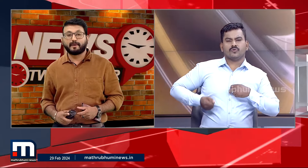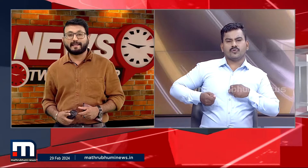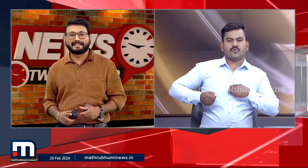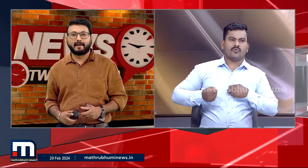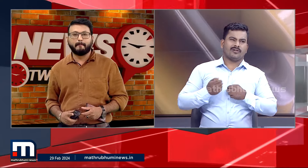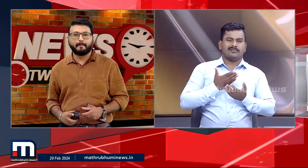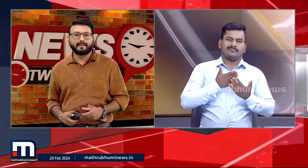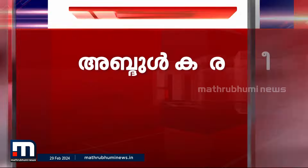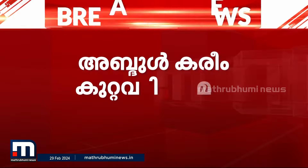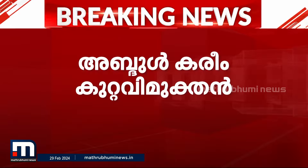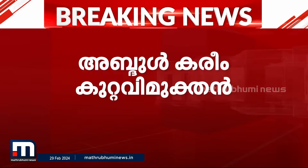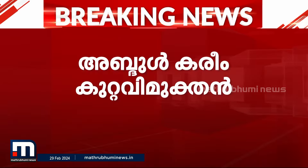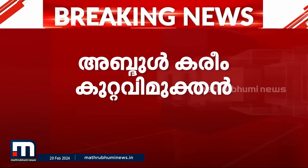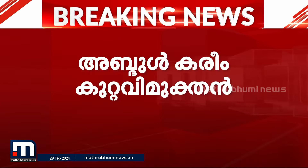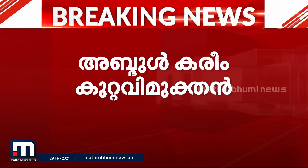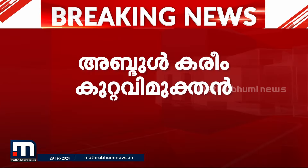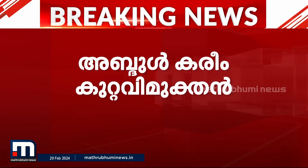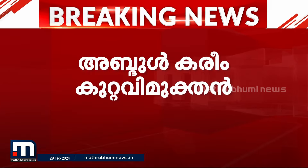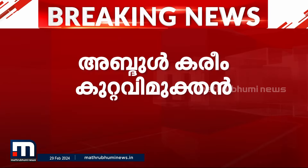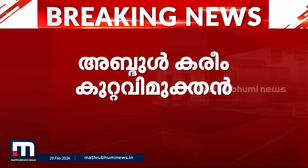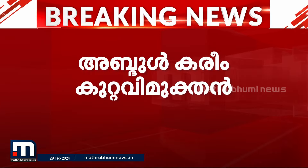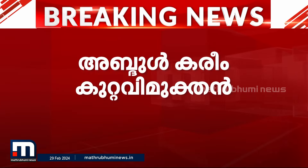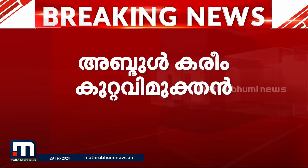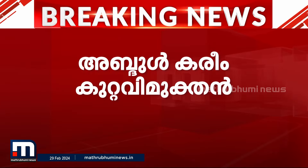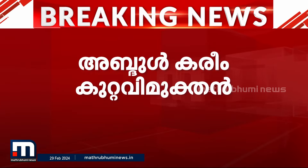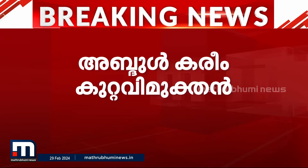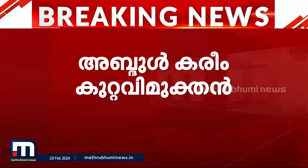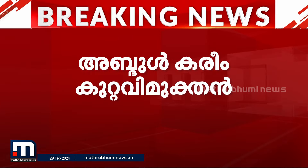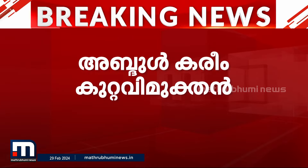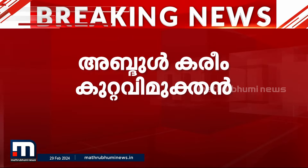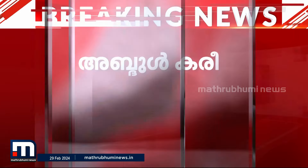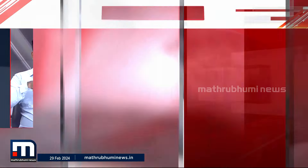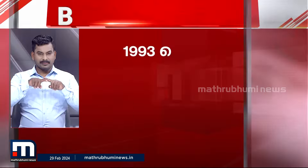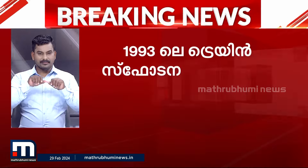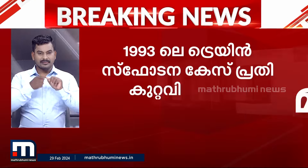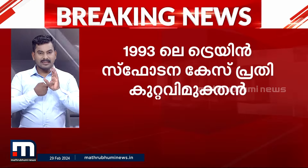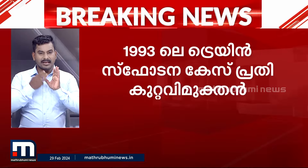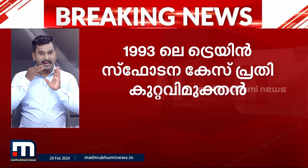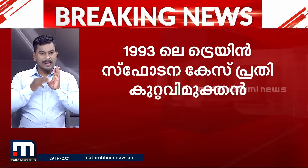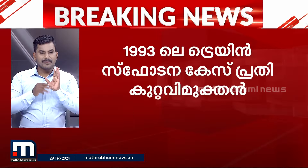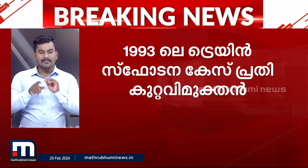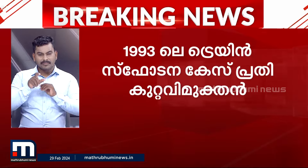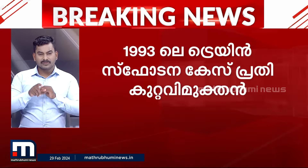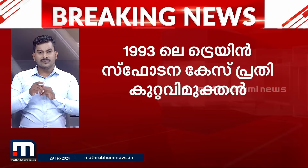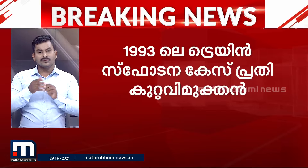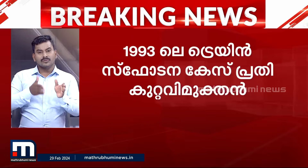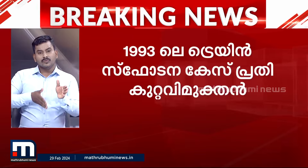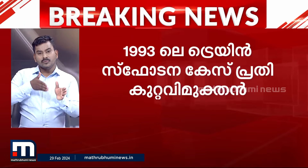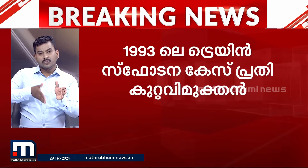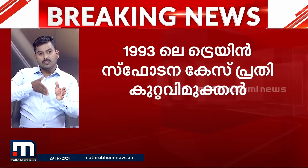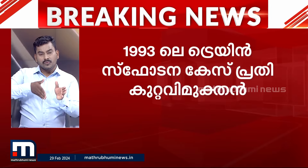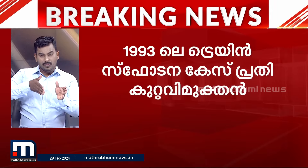ബോംബ് സ്ഫോടന കേസുകളിലും പ്രതിയാണ് തുണ്ട. ബി ബാലഗോപാലുണ്ട് വിവരങ്ങൾ നൽകാൻ. ബാലു, നേരത്തെ നമ്മൾ പറഞ്ഞത് ഈ ഇപ്പോൾ നമ്മുടെ കേരള പി